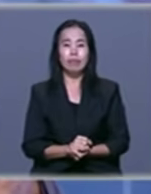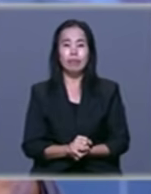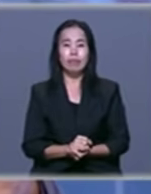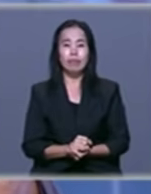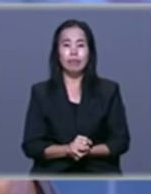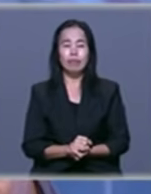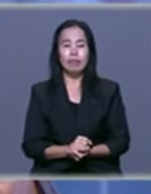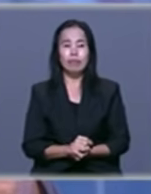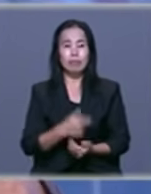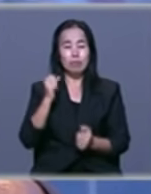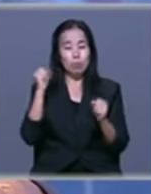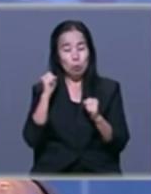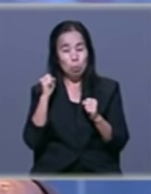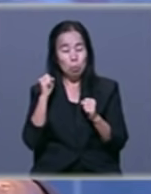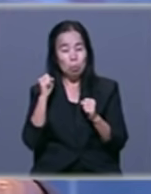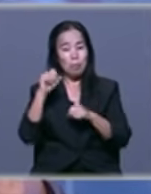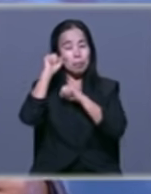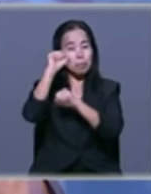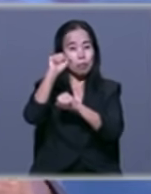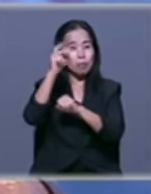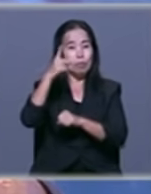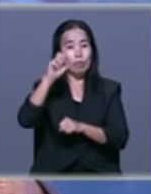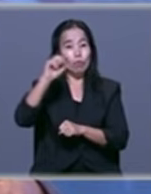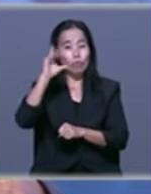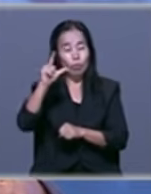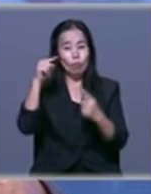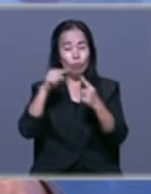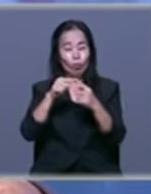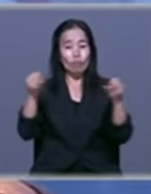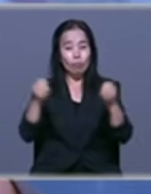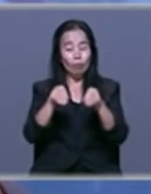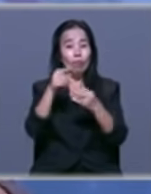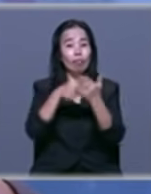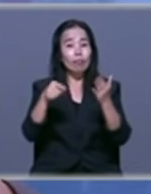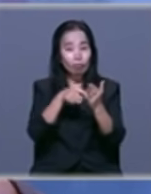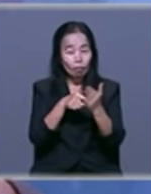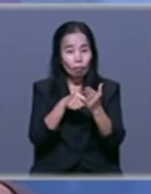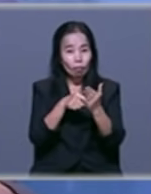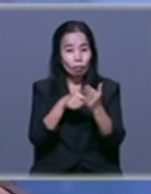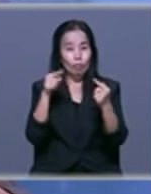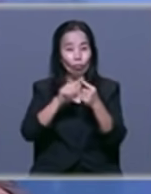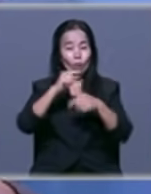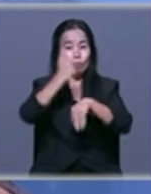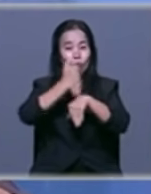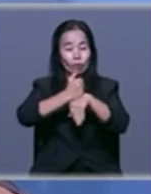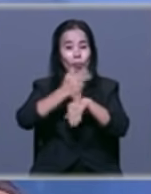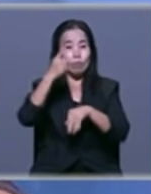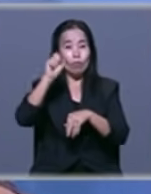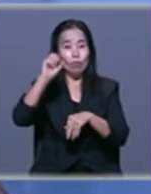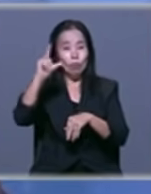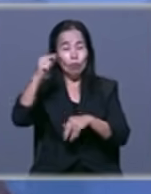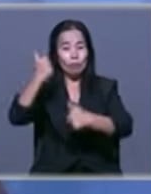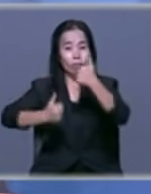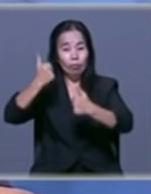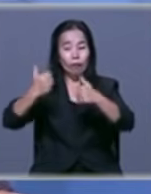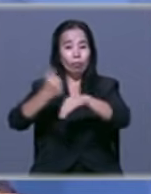แถมมาด้วยประกาศคสช.คำสั่งคสช.เน ี่ ยในช่วงที่มีการเลือกตั้งในช่วงที่หัวหน้าคสช.ลงไปเป็นคู่แข่งทางการเมื